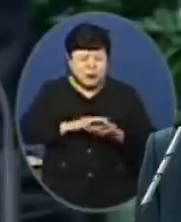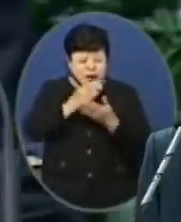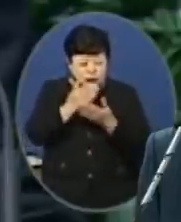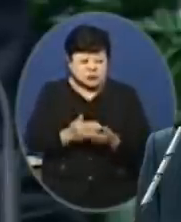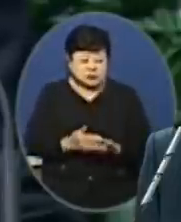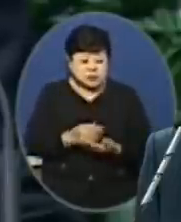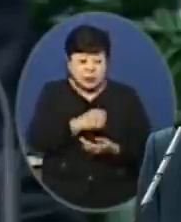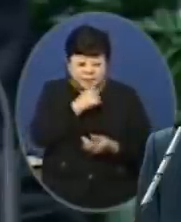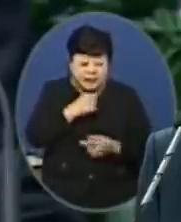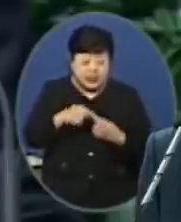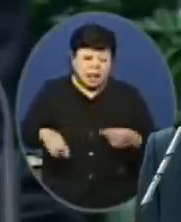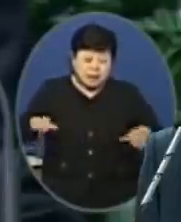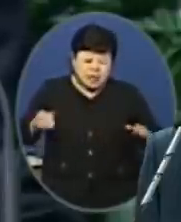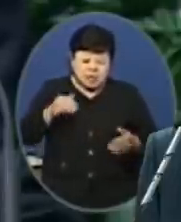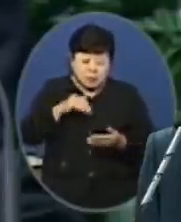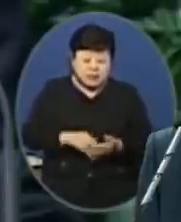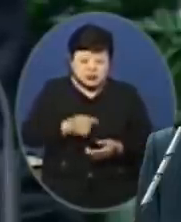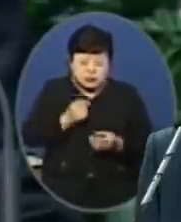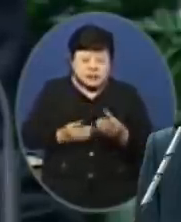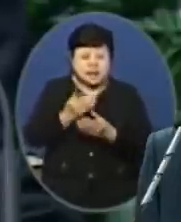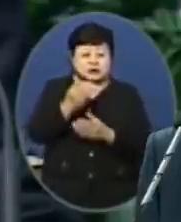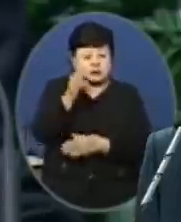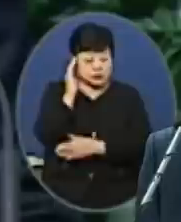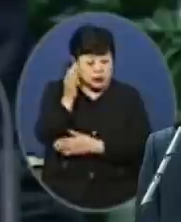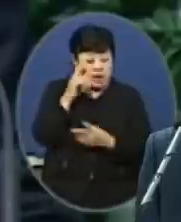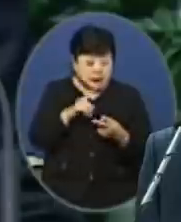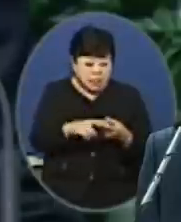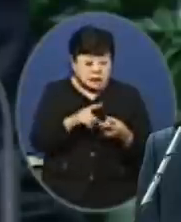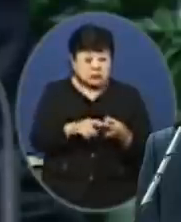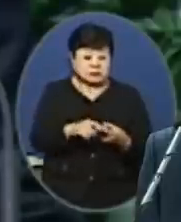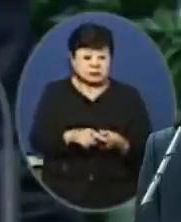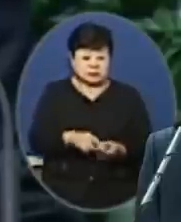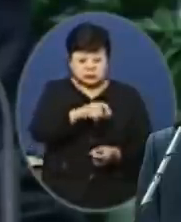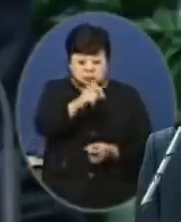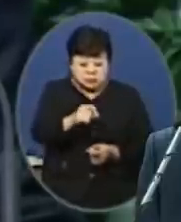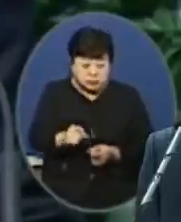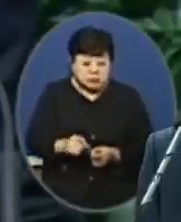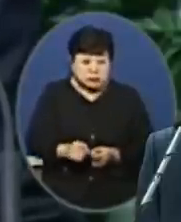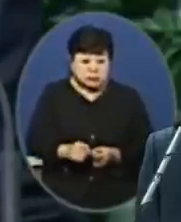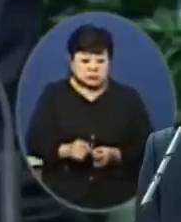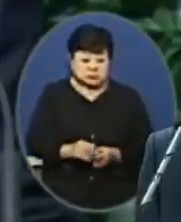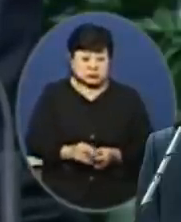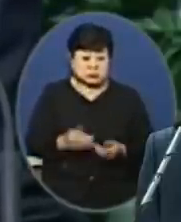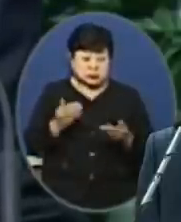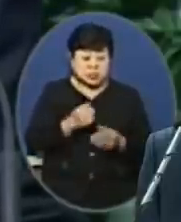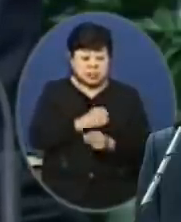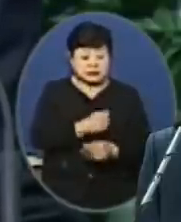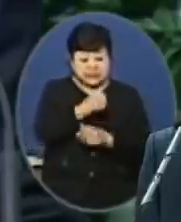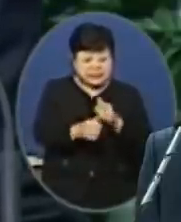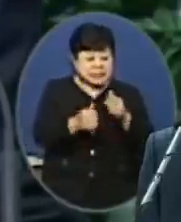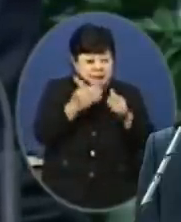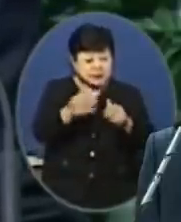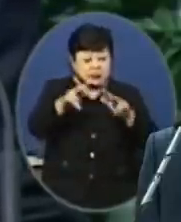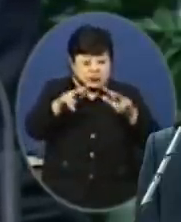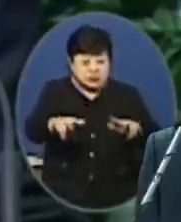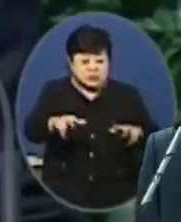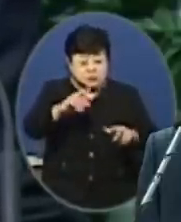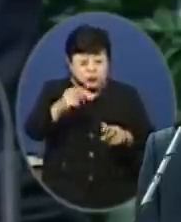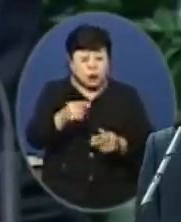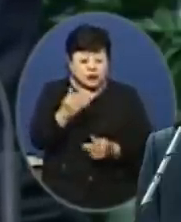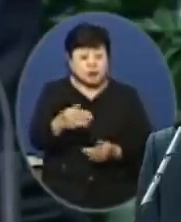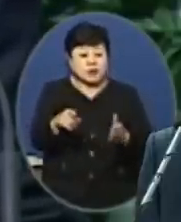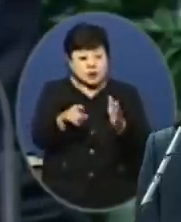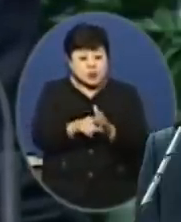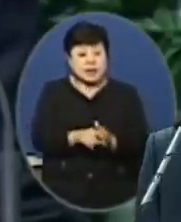만나와 메추라기를 주시고 반석에 물이 나오는 이야기를 적은 것은 그런 일을 하신 하나님은 오늘날도